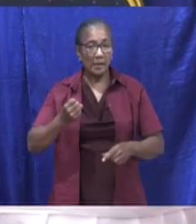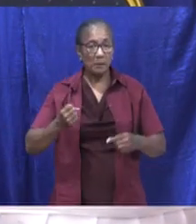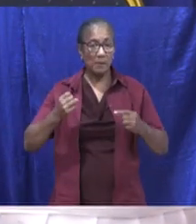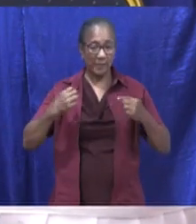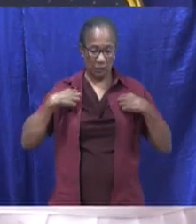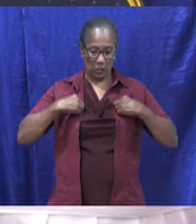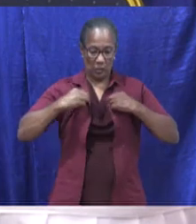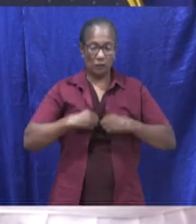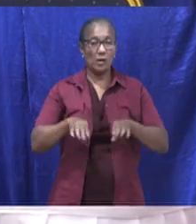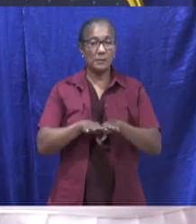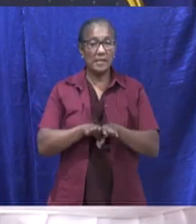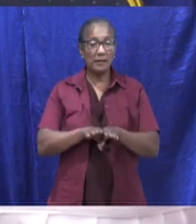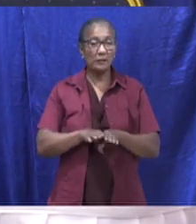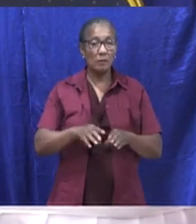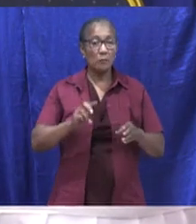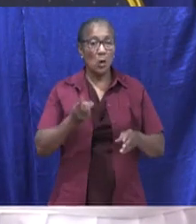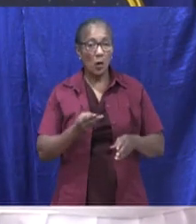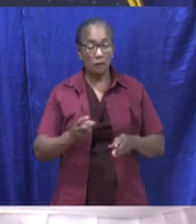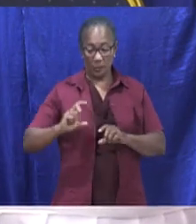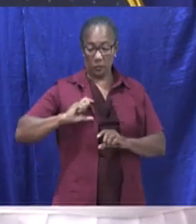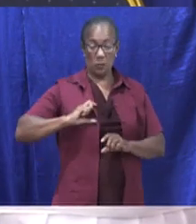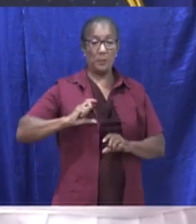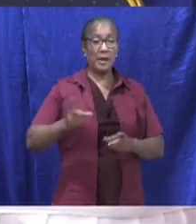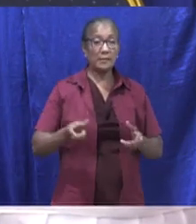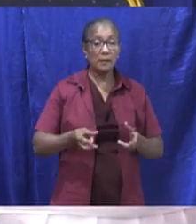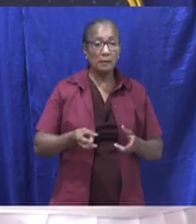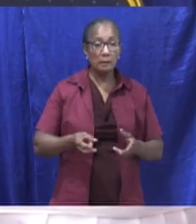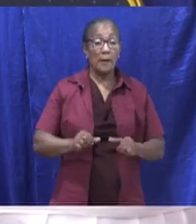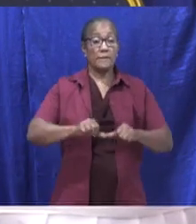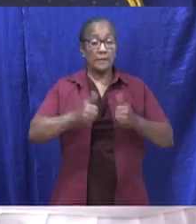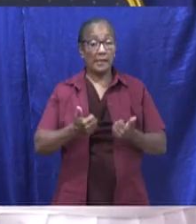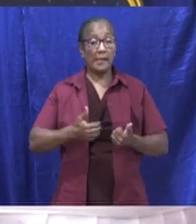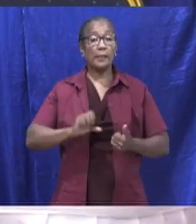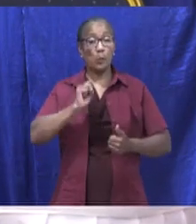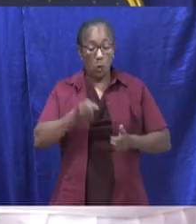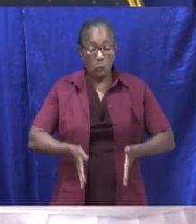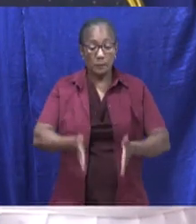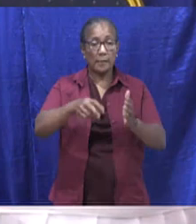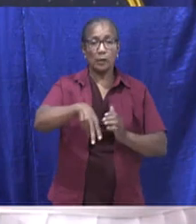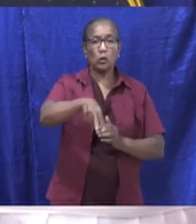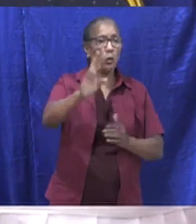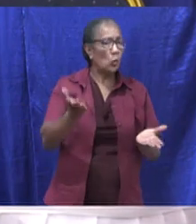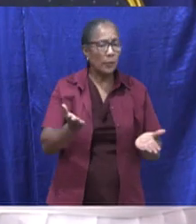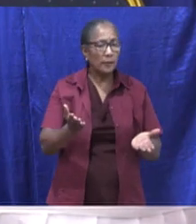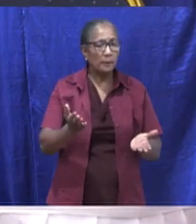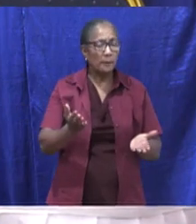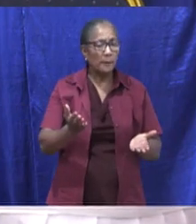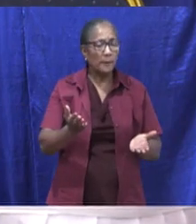uniform of met uw pasje, et cetera, de vrijheid hebt om op straat te zijn. U